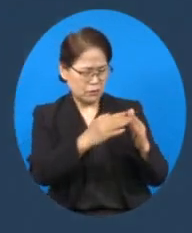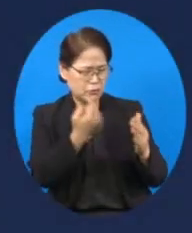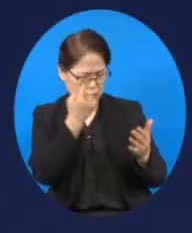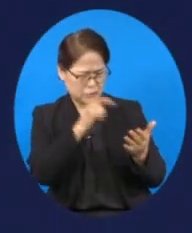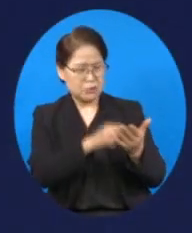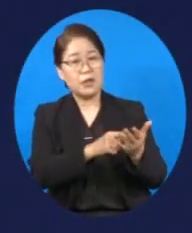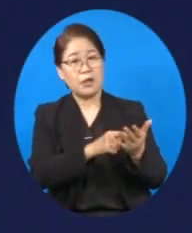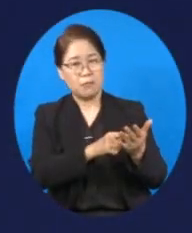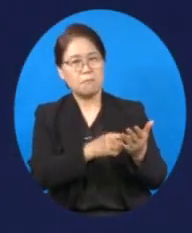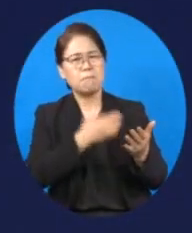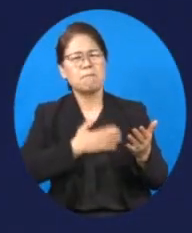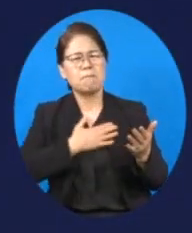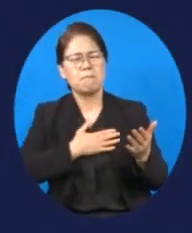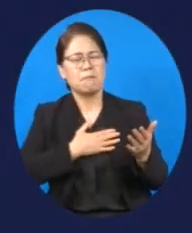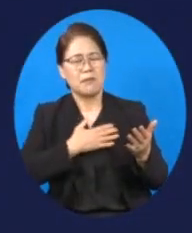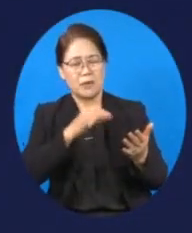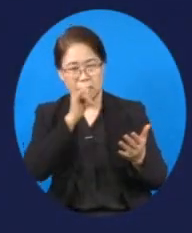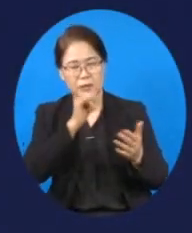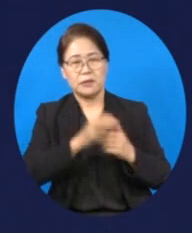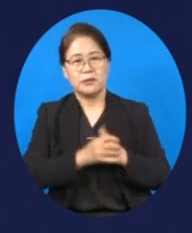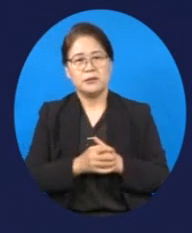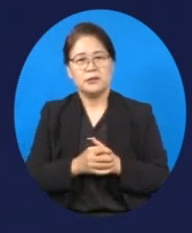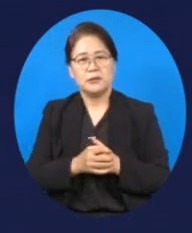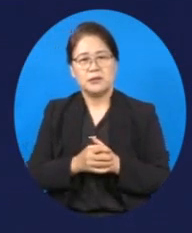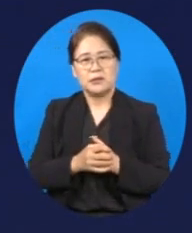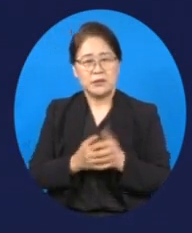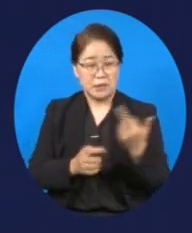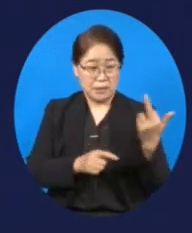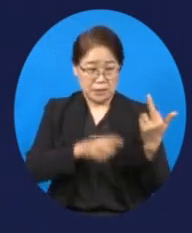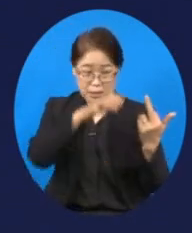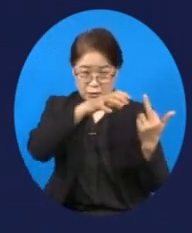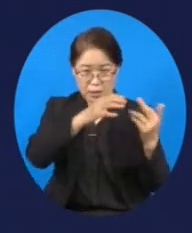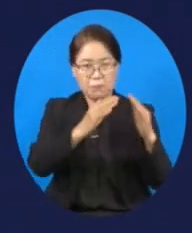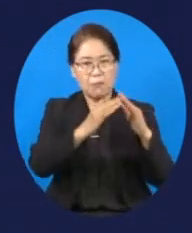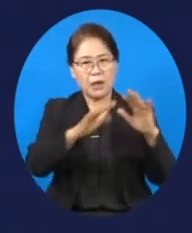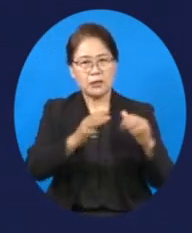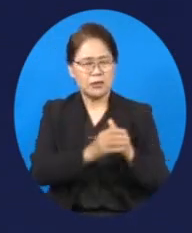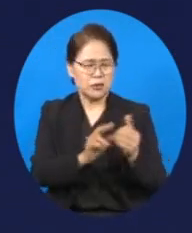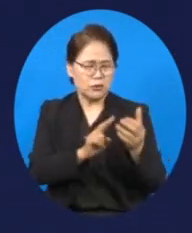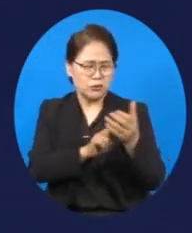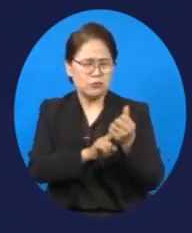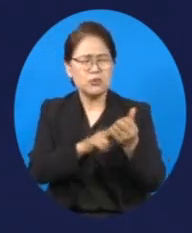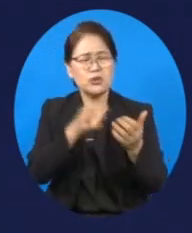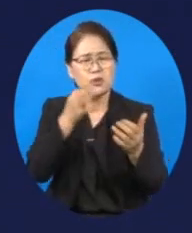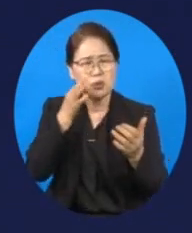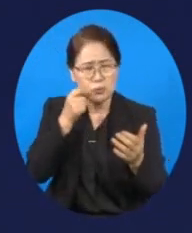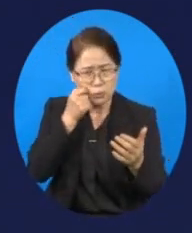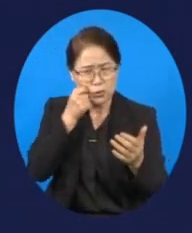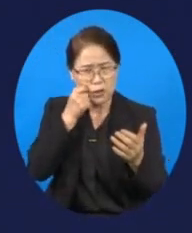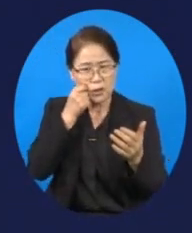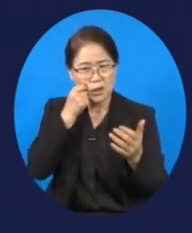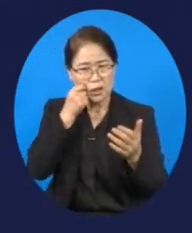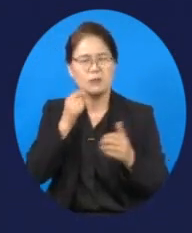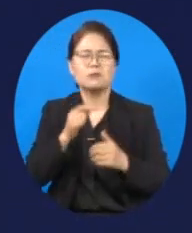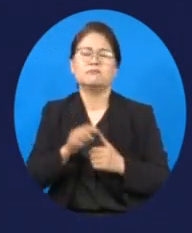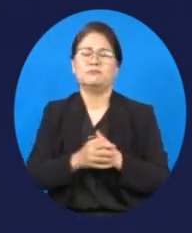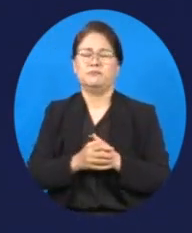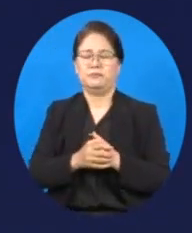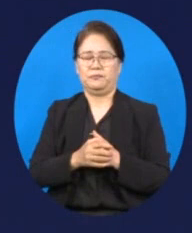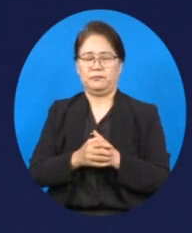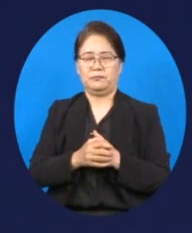있어요 그래서 산 위에 있는 동네가 숨겨지지 못할 것이라고 하는 말씀이 바로 그런